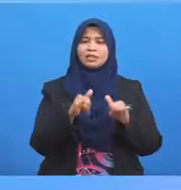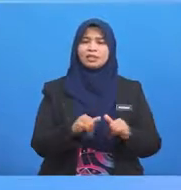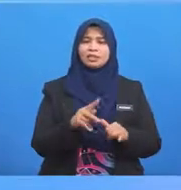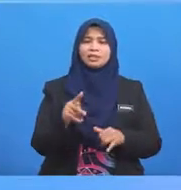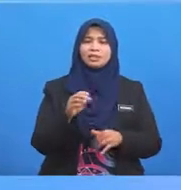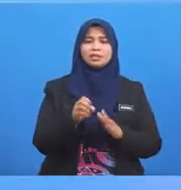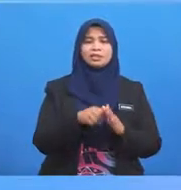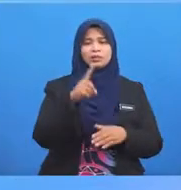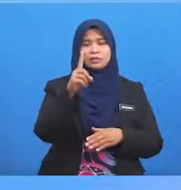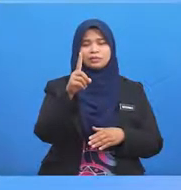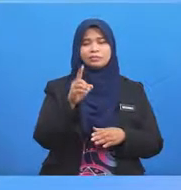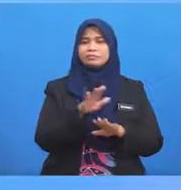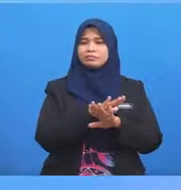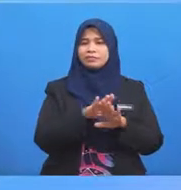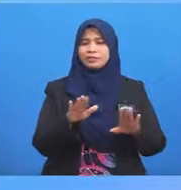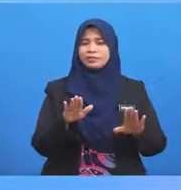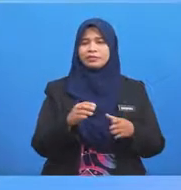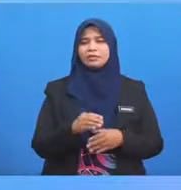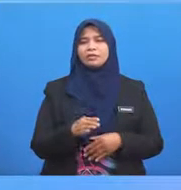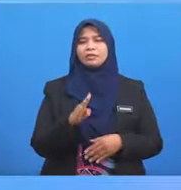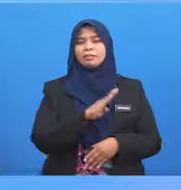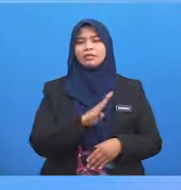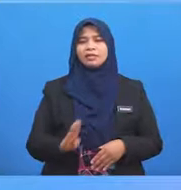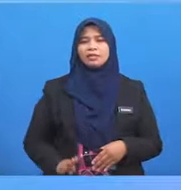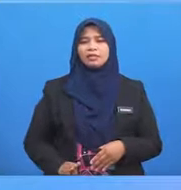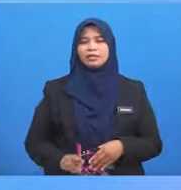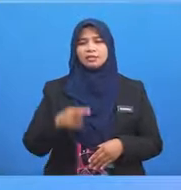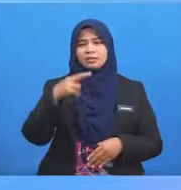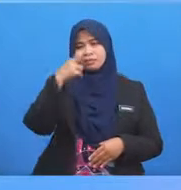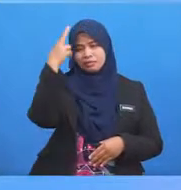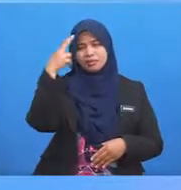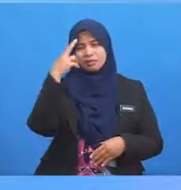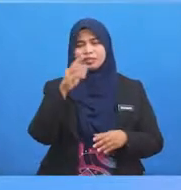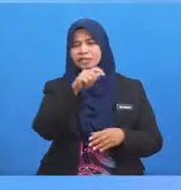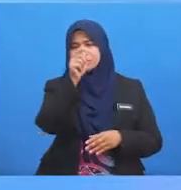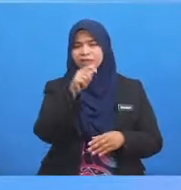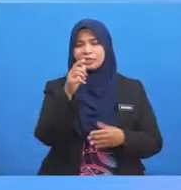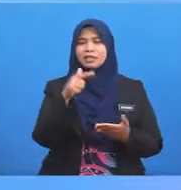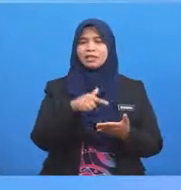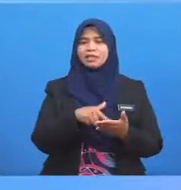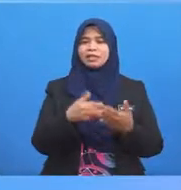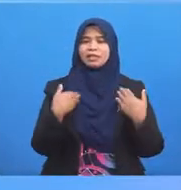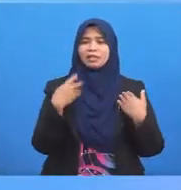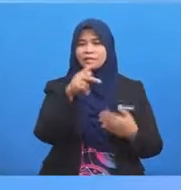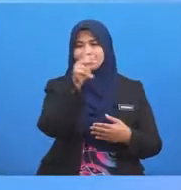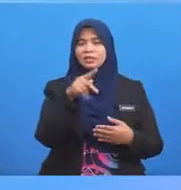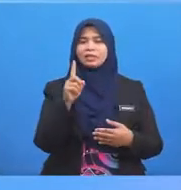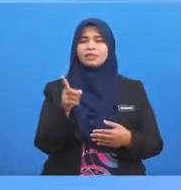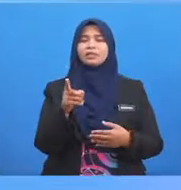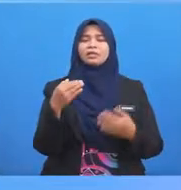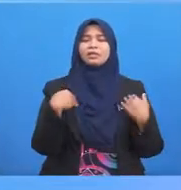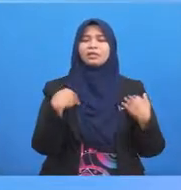menjawab, tidak. Baginda sallallahu alaihi wasallam bertanya lagi, adakah dia mempunyai hutang?